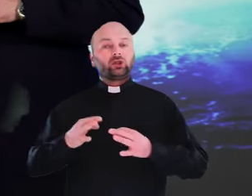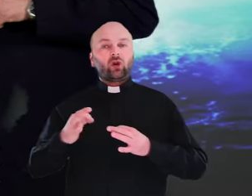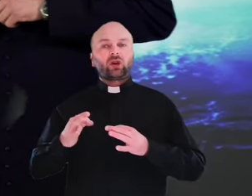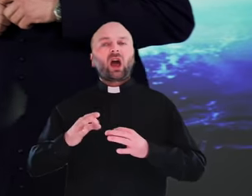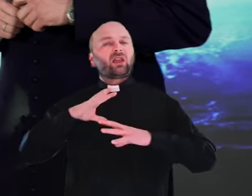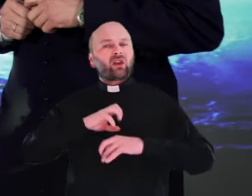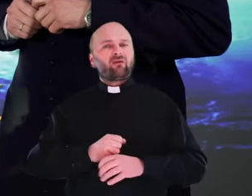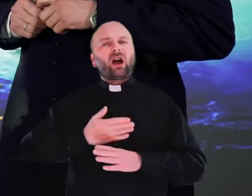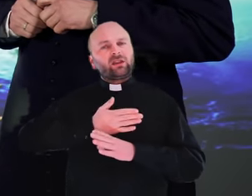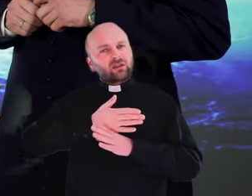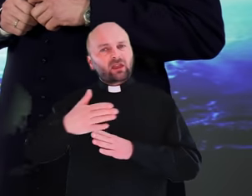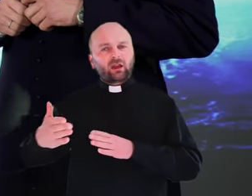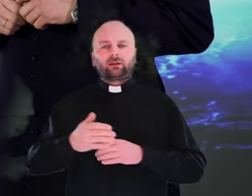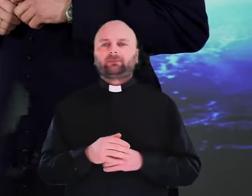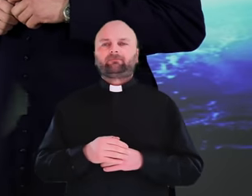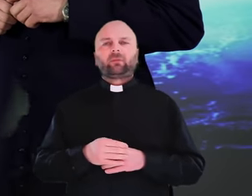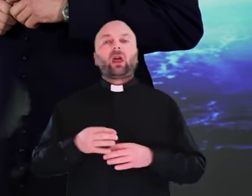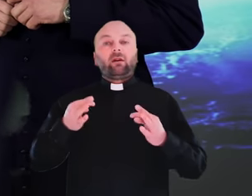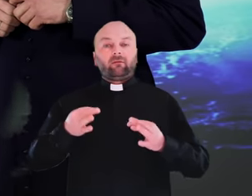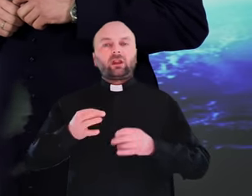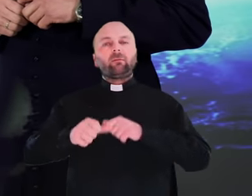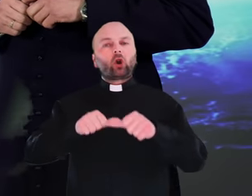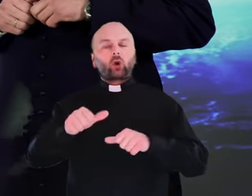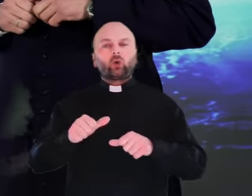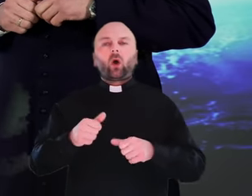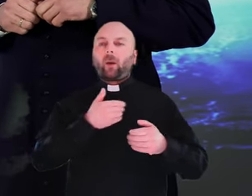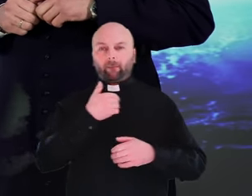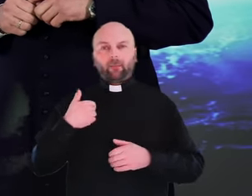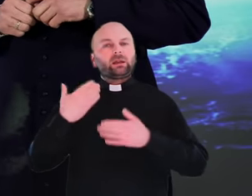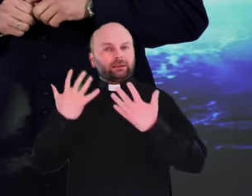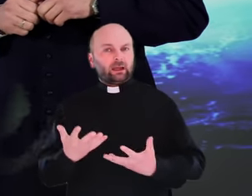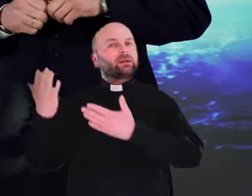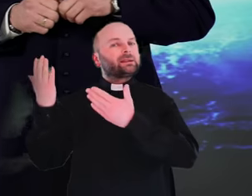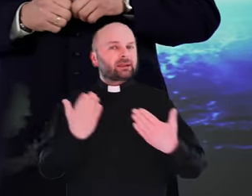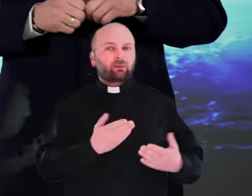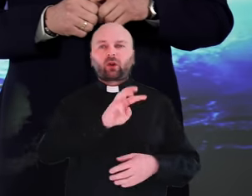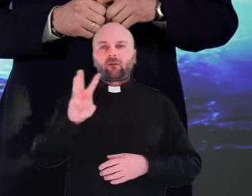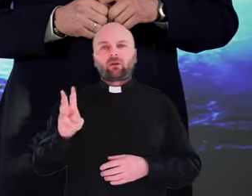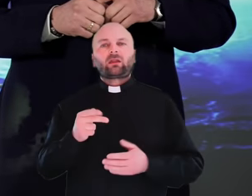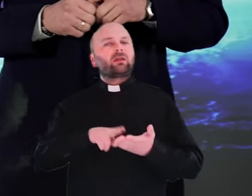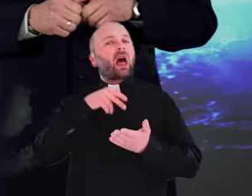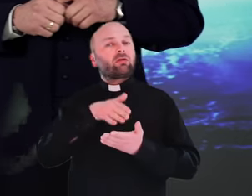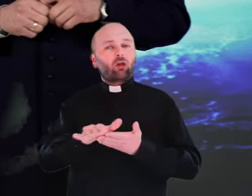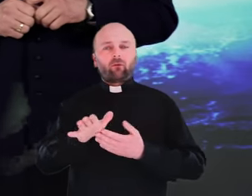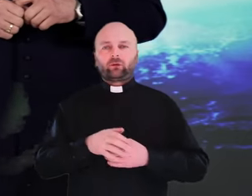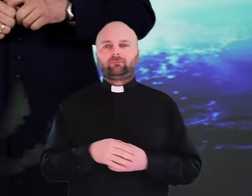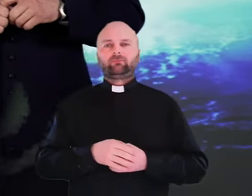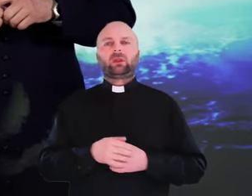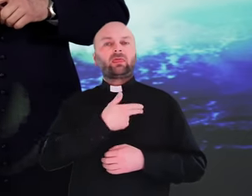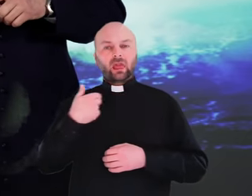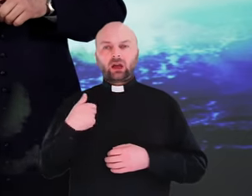nadal. Dlatego w tym roku chcemy was zaprosić ponownie. Tym razem nasze rekolekcyjne